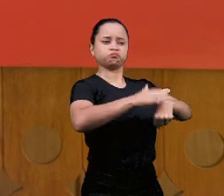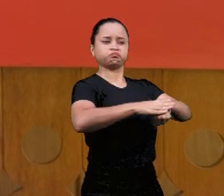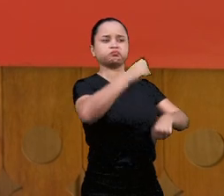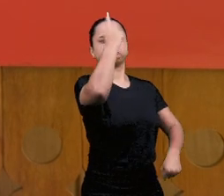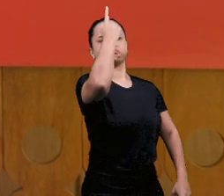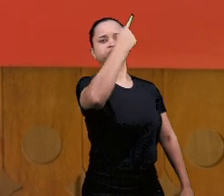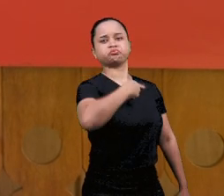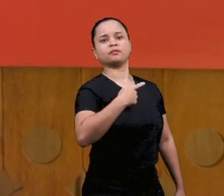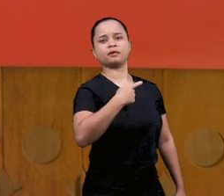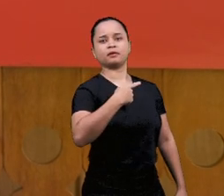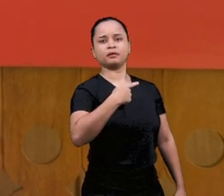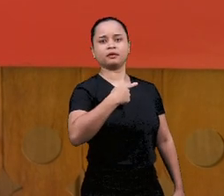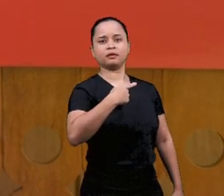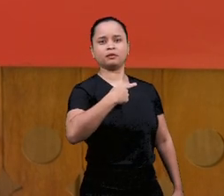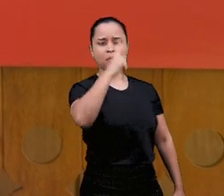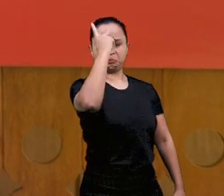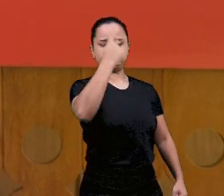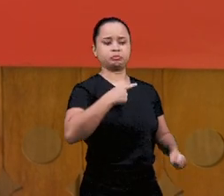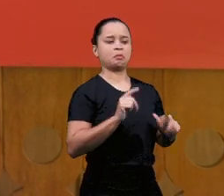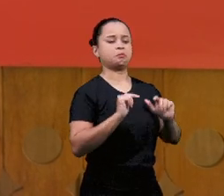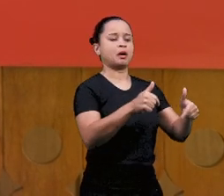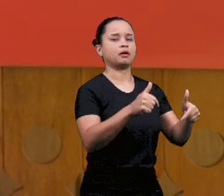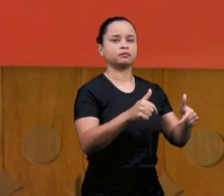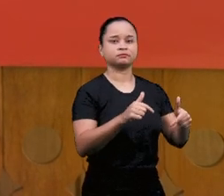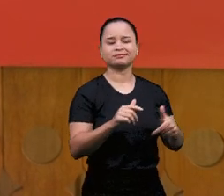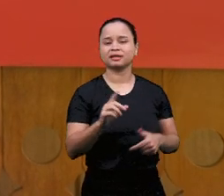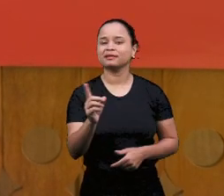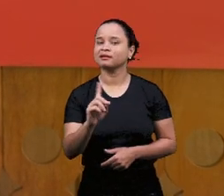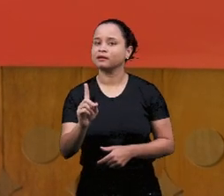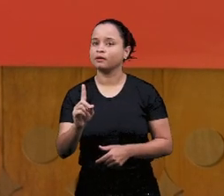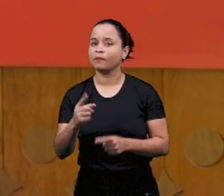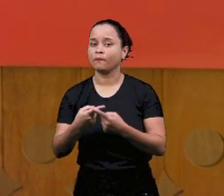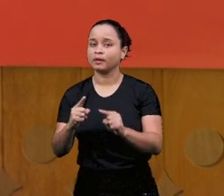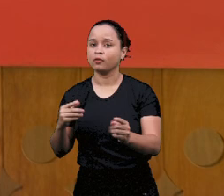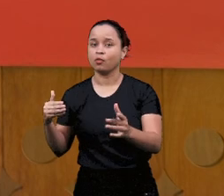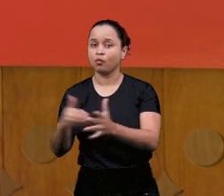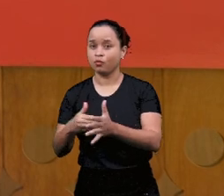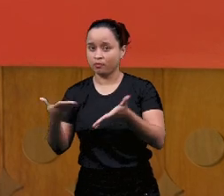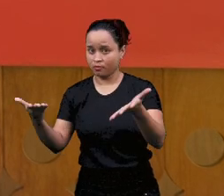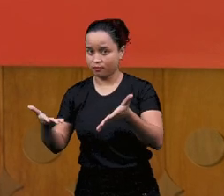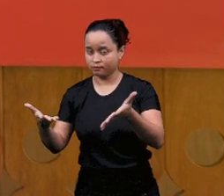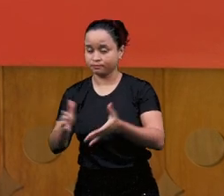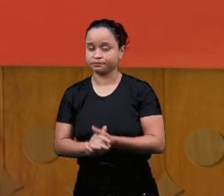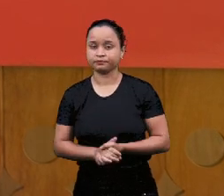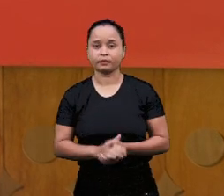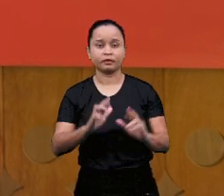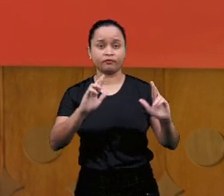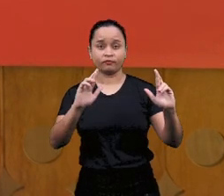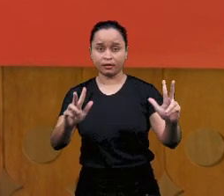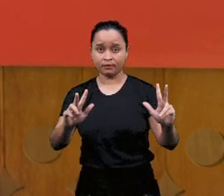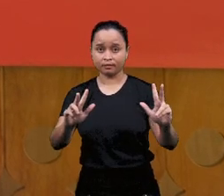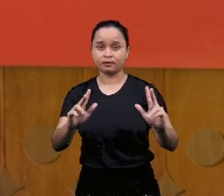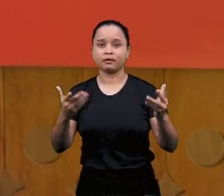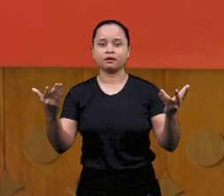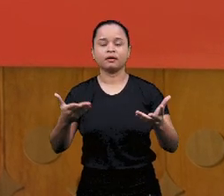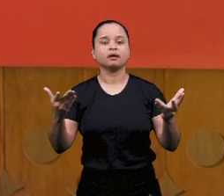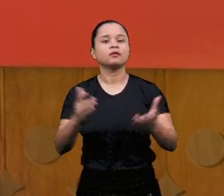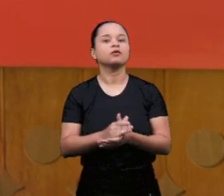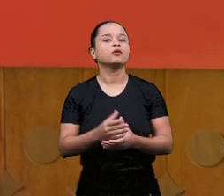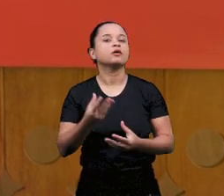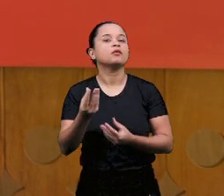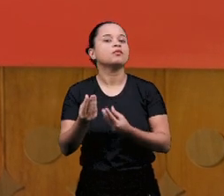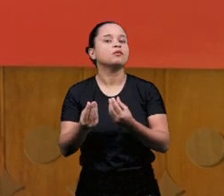autosuffisance. Non, c'est pas ça. Et pour finir, nous allons voir la différence de caractère. Quelle est la